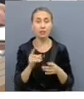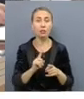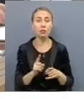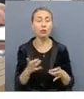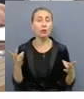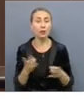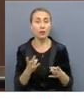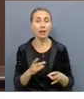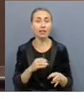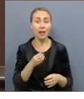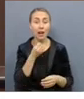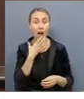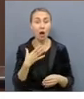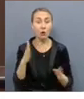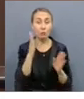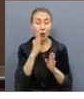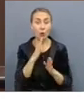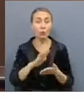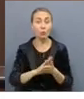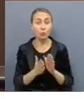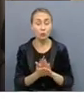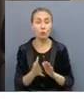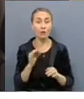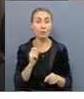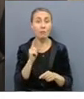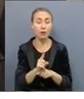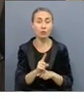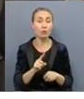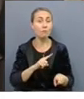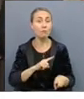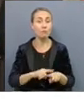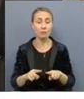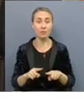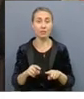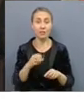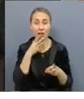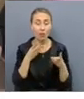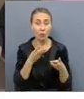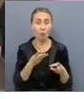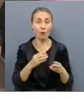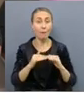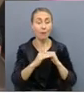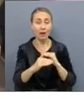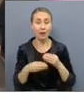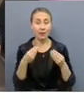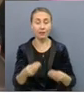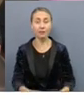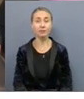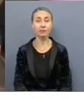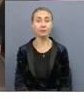наиболее благоприятные погодные условия и поручил фермерам своевременно доставлять топливо на поля. То, что от нас